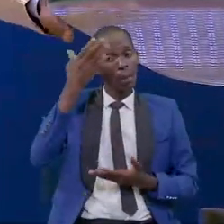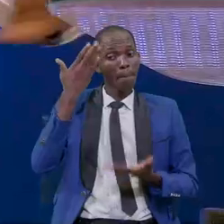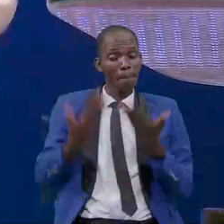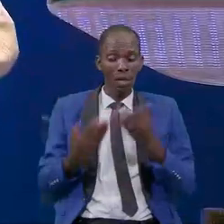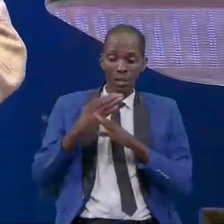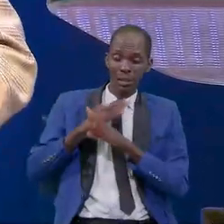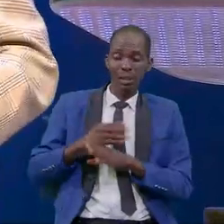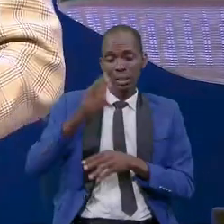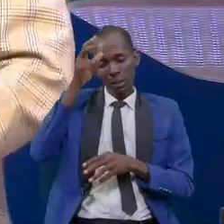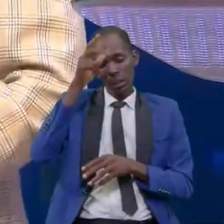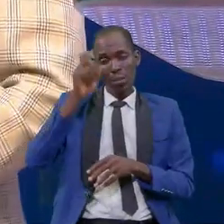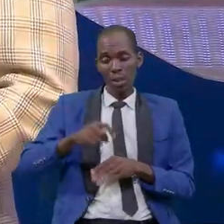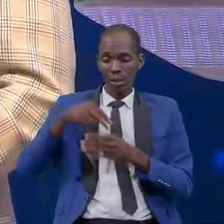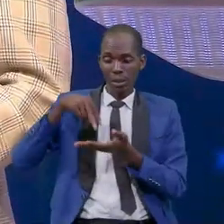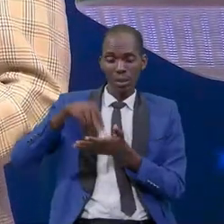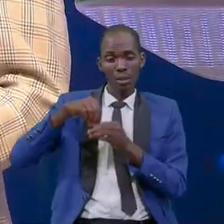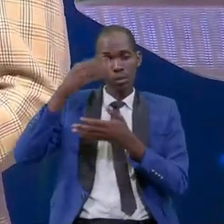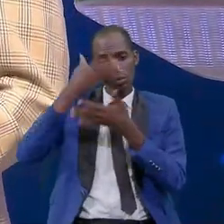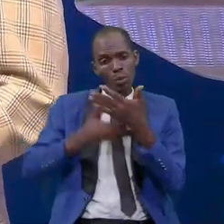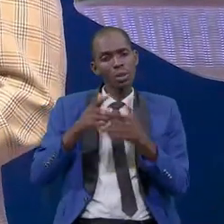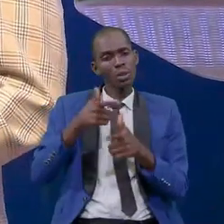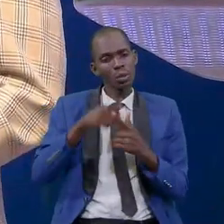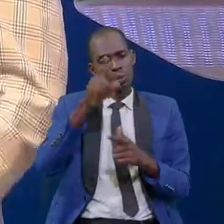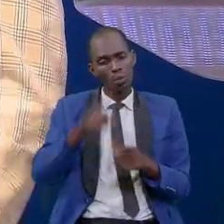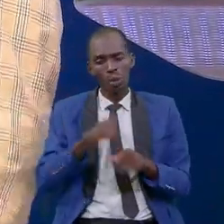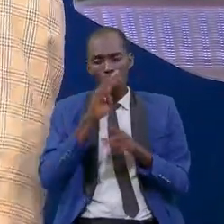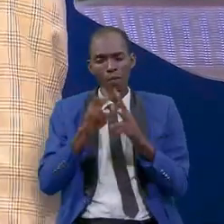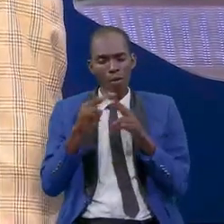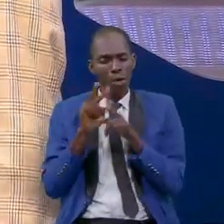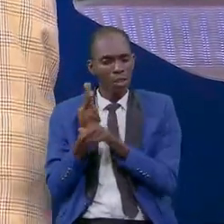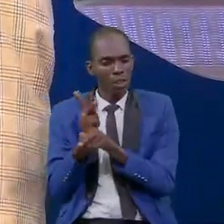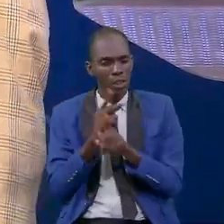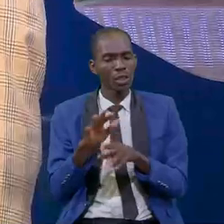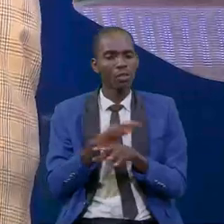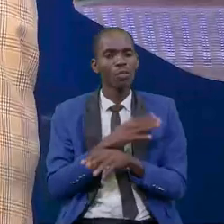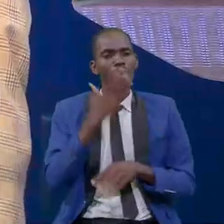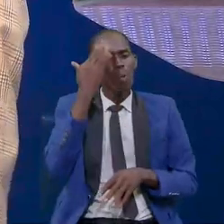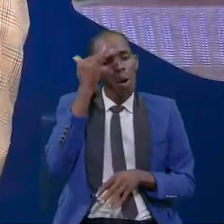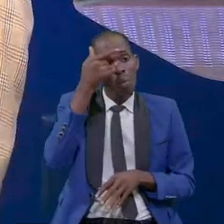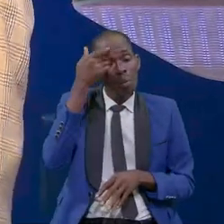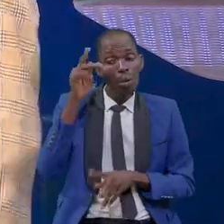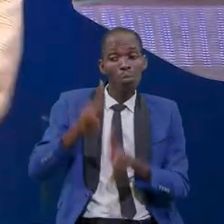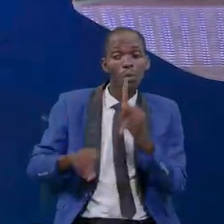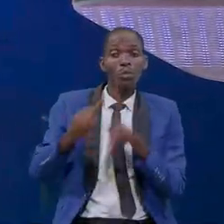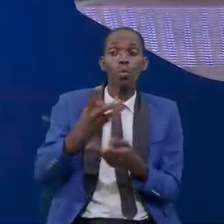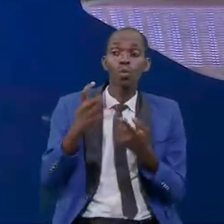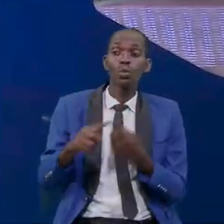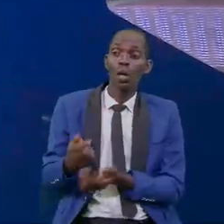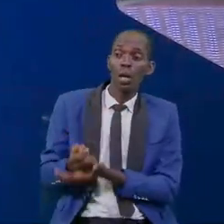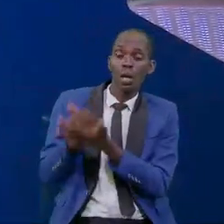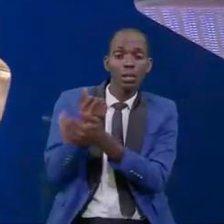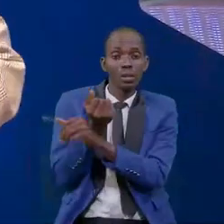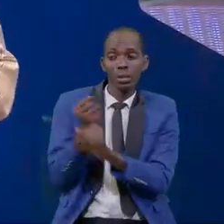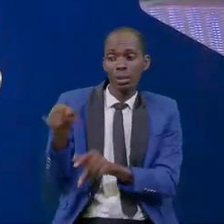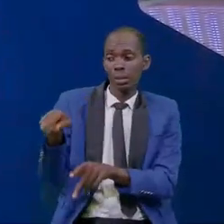pourrait empêcher, il pourrait se tenir devant toi. Sois courageux. Pourquoi? Parce que les gens que tu veux